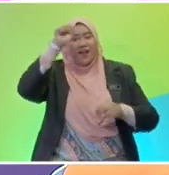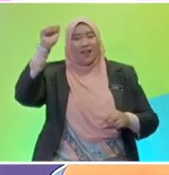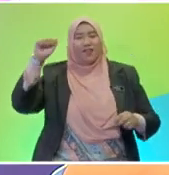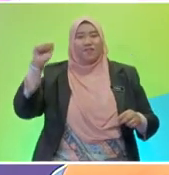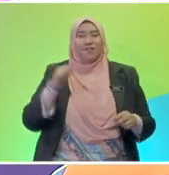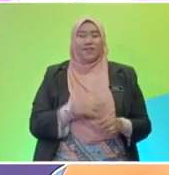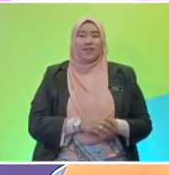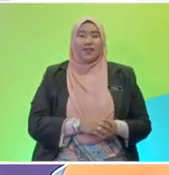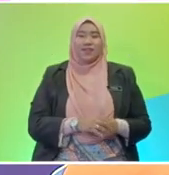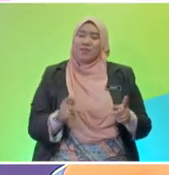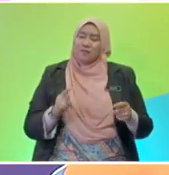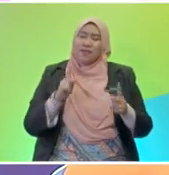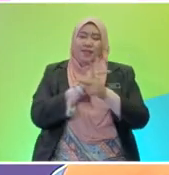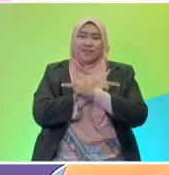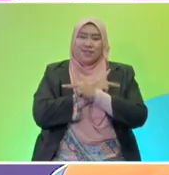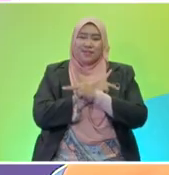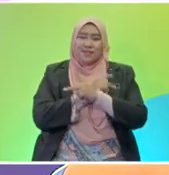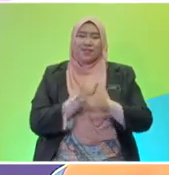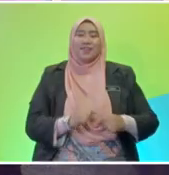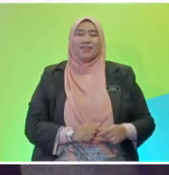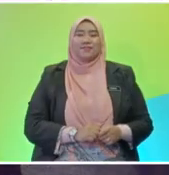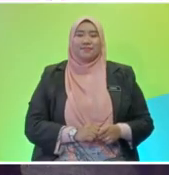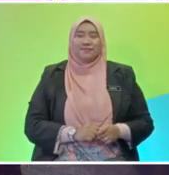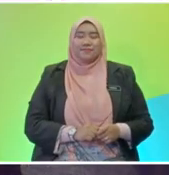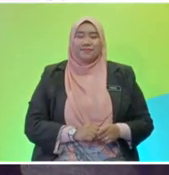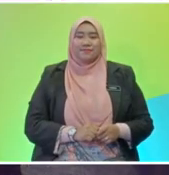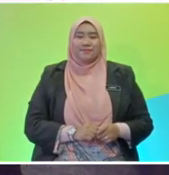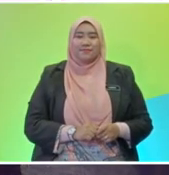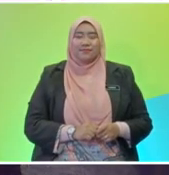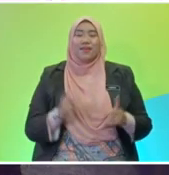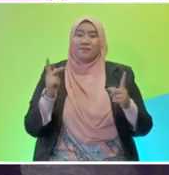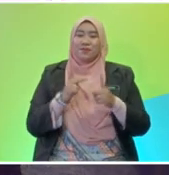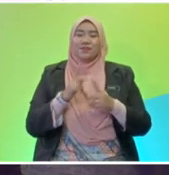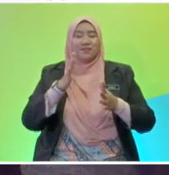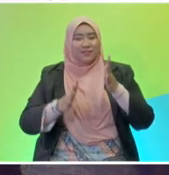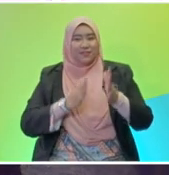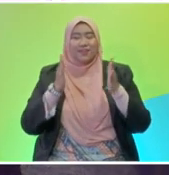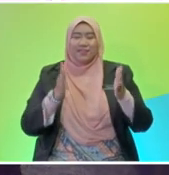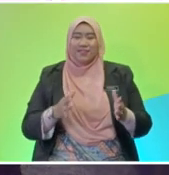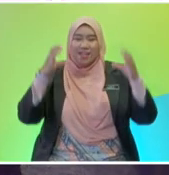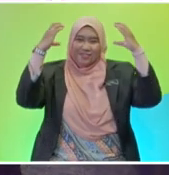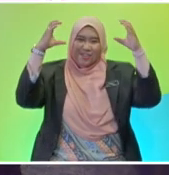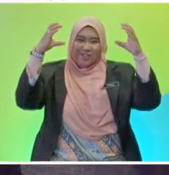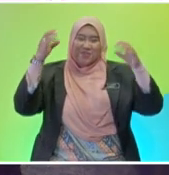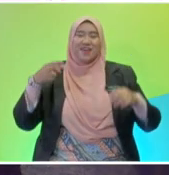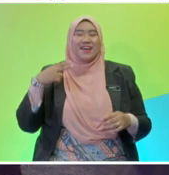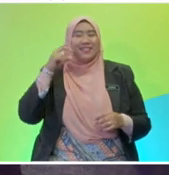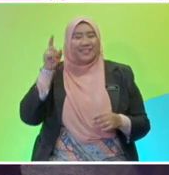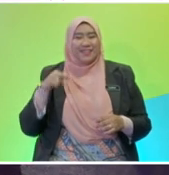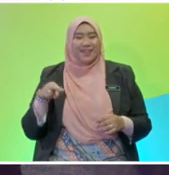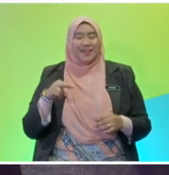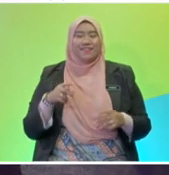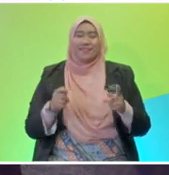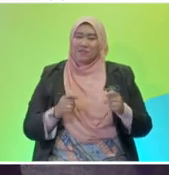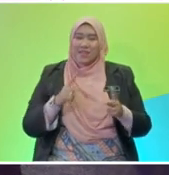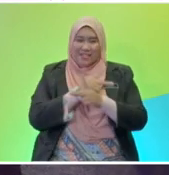Terima kasih banyak-banyak cebol dan tentunya kepada juru base isyarat kita yaitu Cikgu hazira Terima